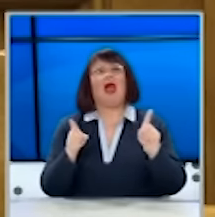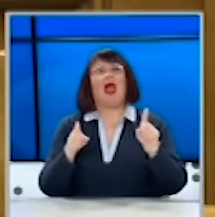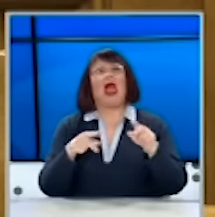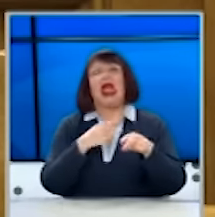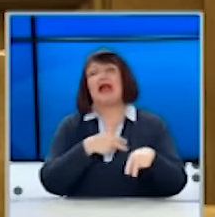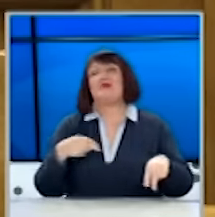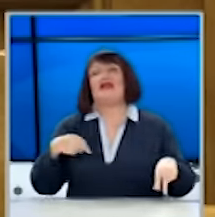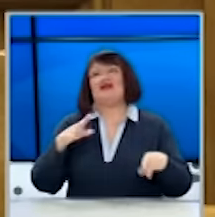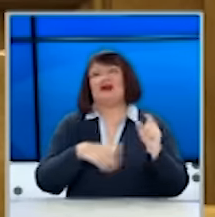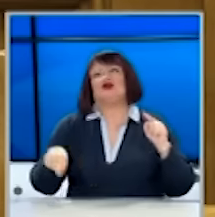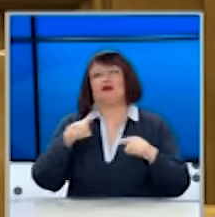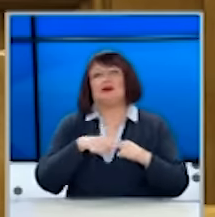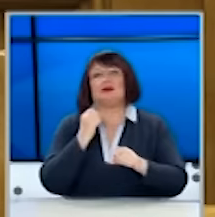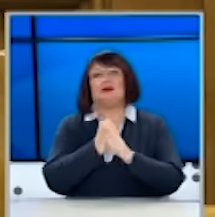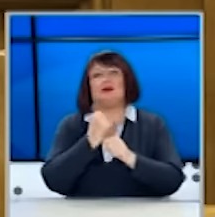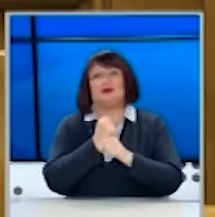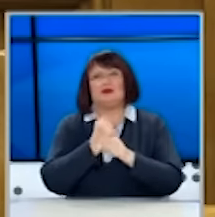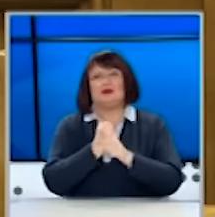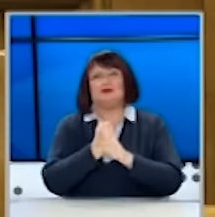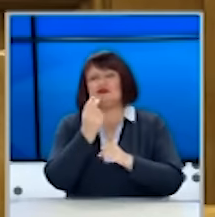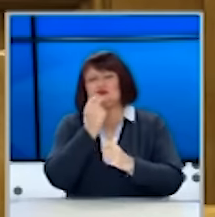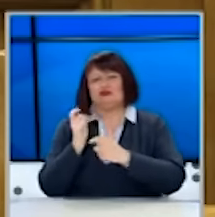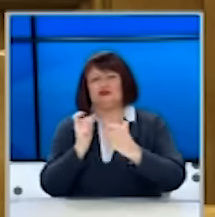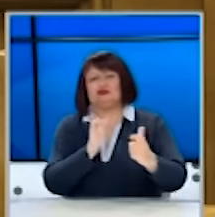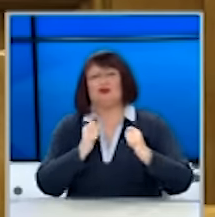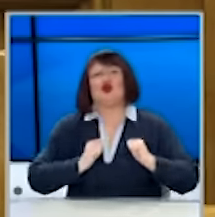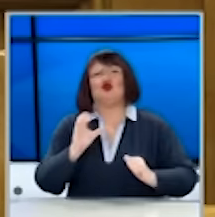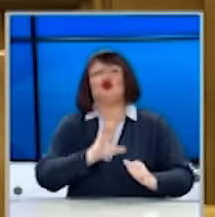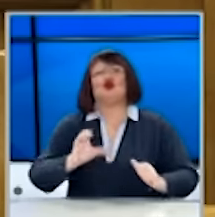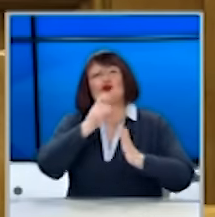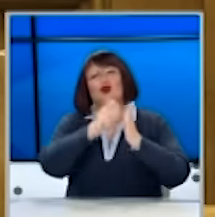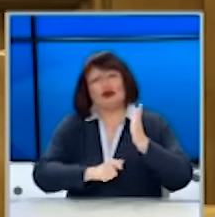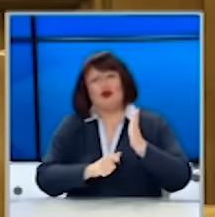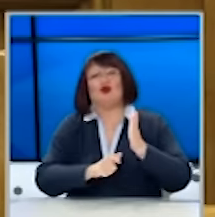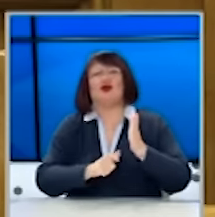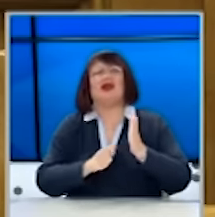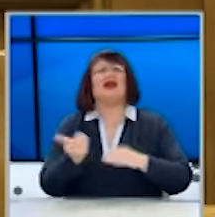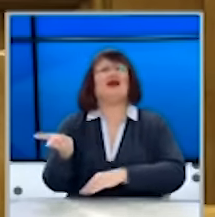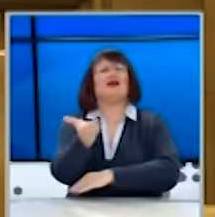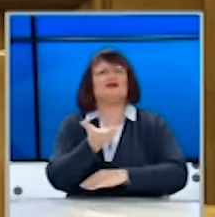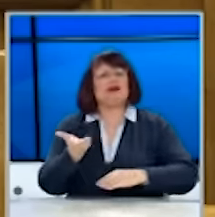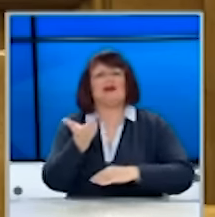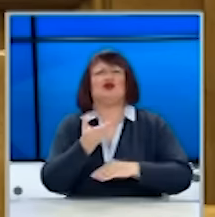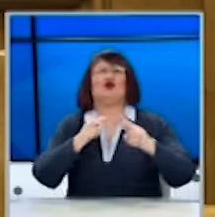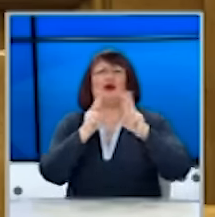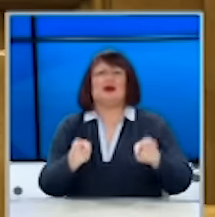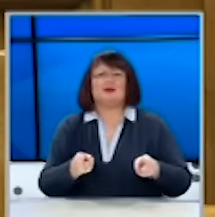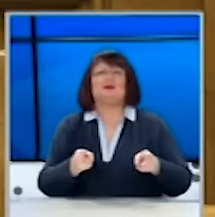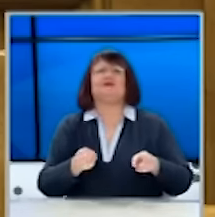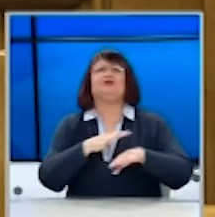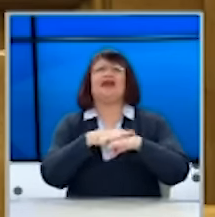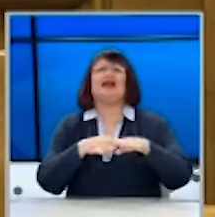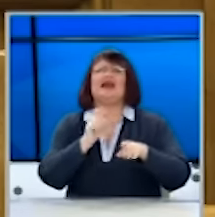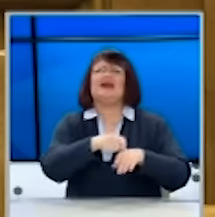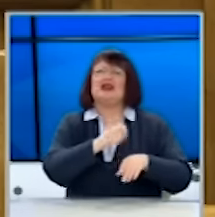χώρα, οι εργαζόμενοι στον επισιτισμό, στον τουρισμό, τα ξενοδοχεία, οι ναυτεργάτες, οι λιμενεργάτες